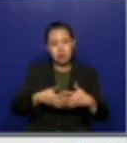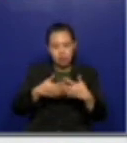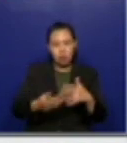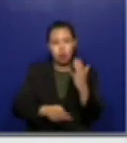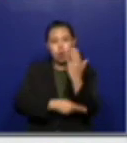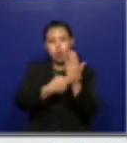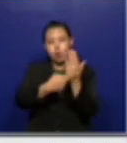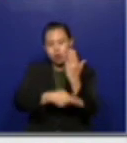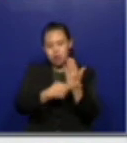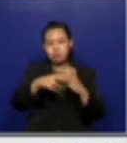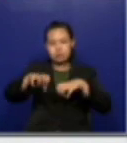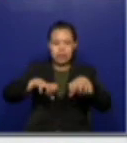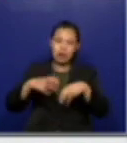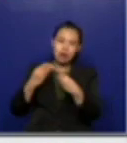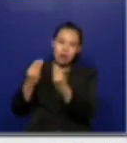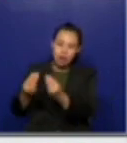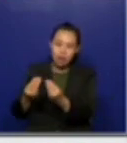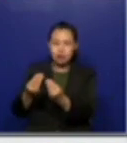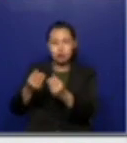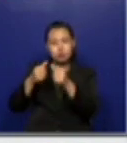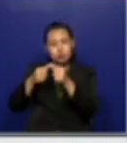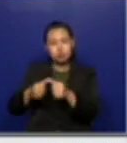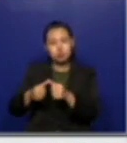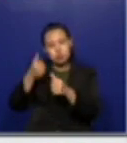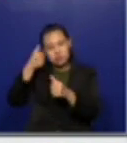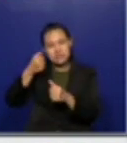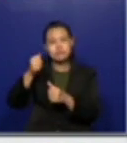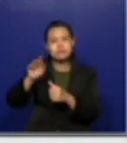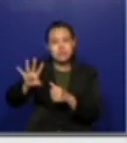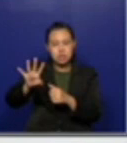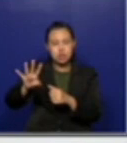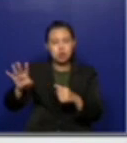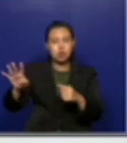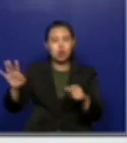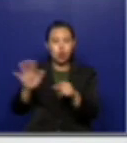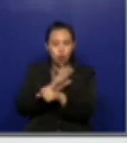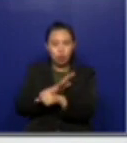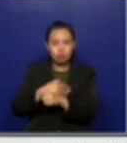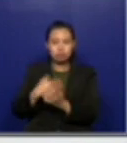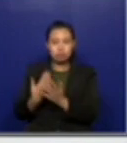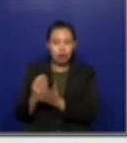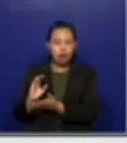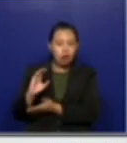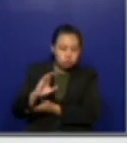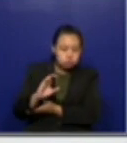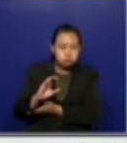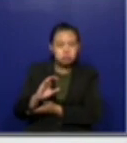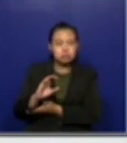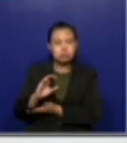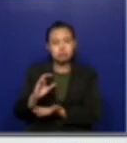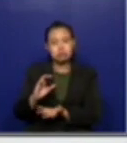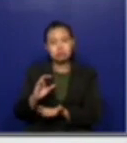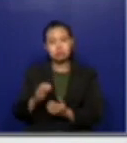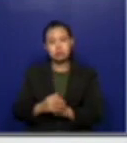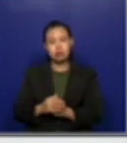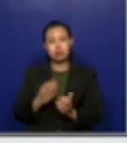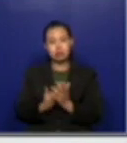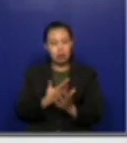รันเทียไฮโซอยู่14วันแล้วท่านสามารถไปลงทุนได้ไม่เคยได้ยินรัฐบาลนี้นอกจากแ